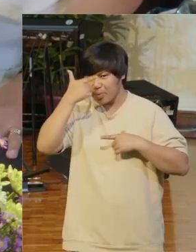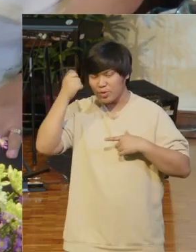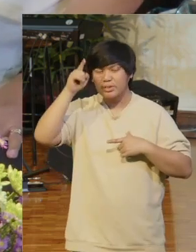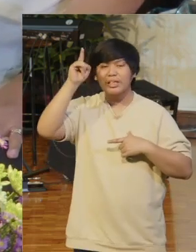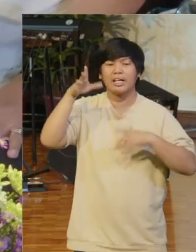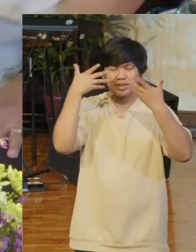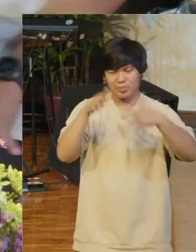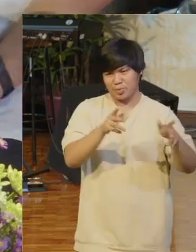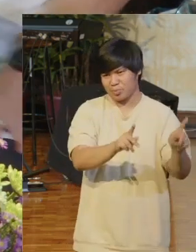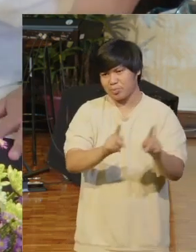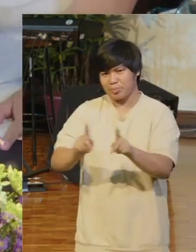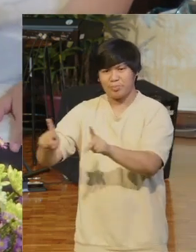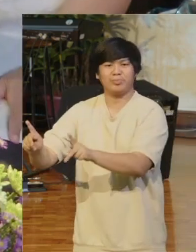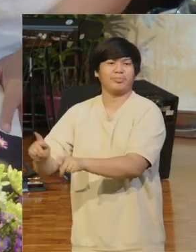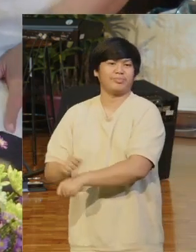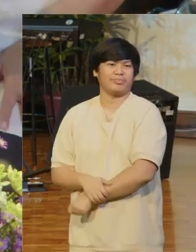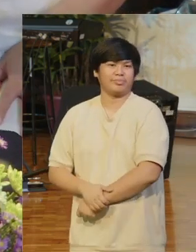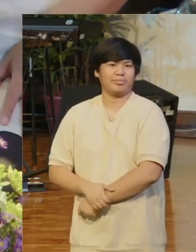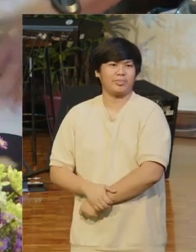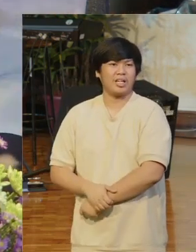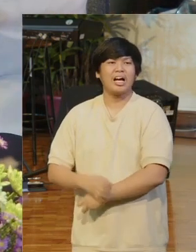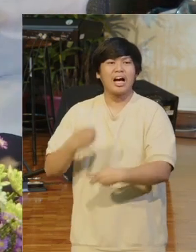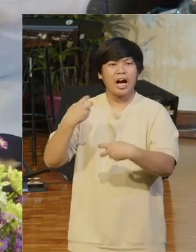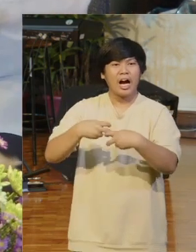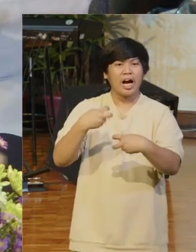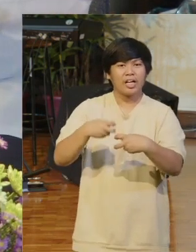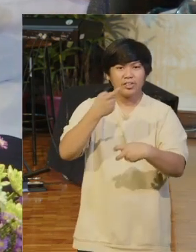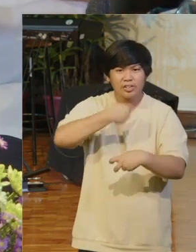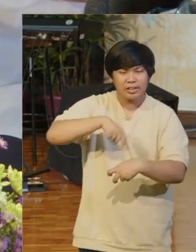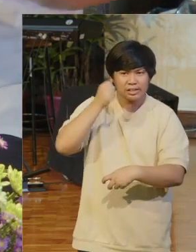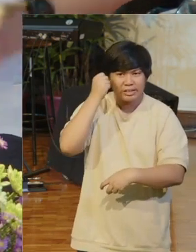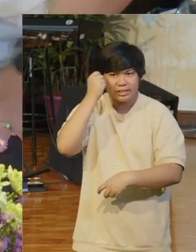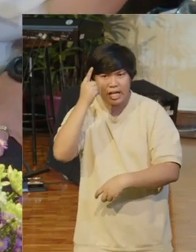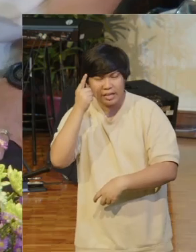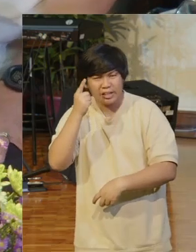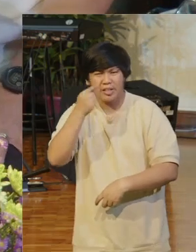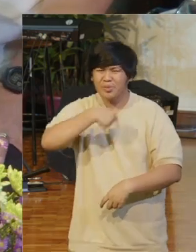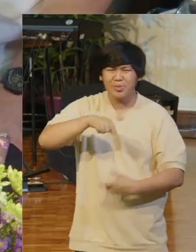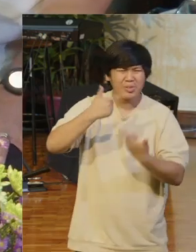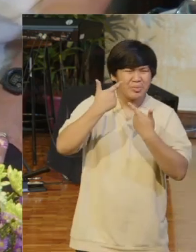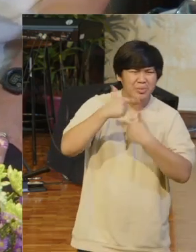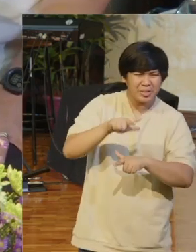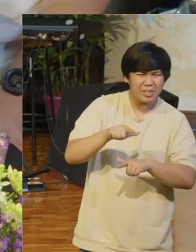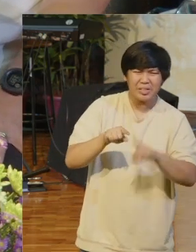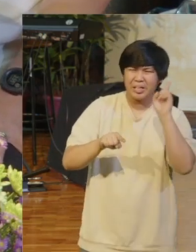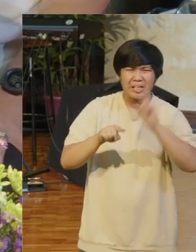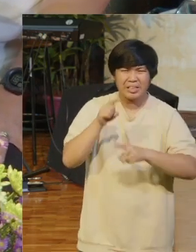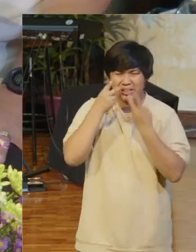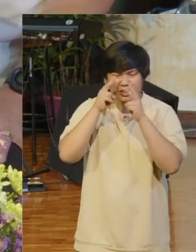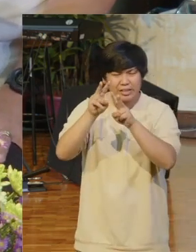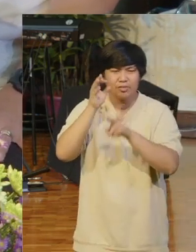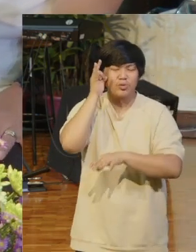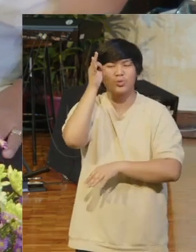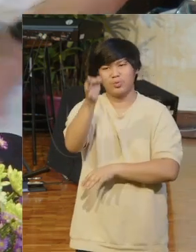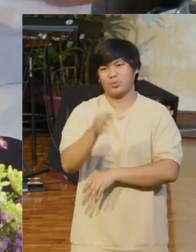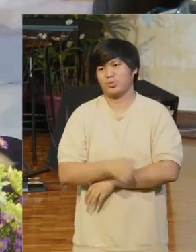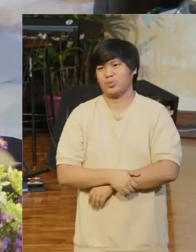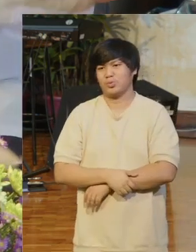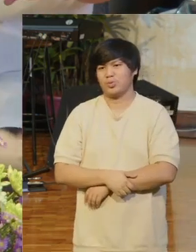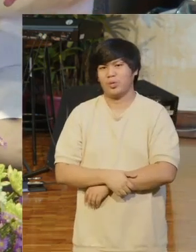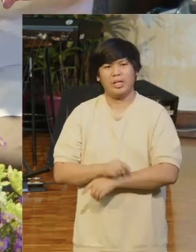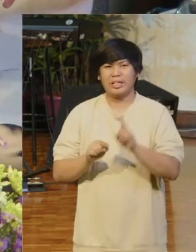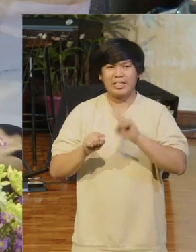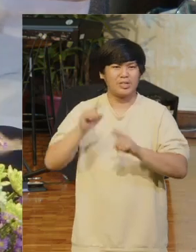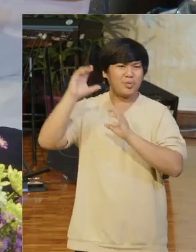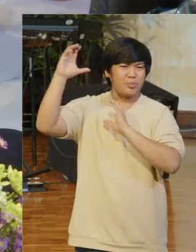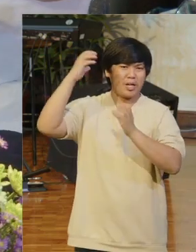niya. Napakahirap maunawaan ng taong katulad natin na limitado ang ating pag-iisip. So ginagawa